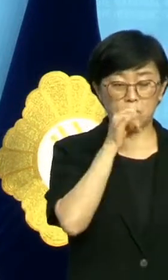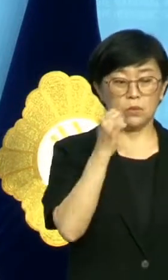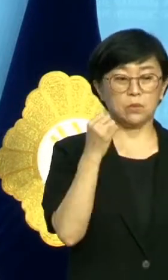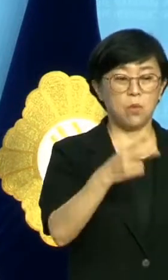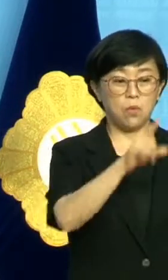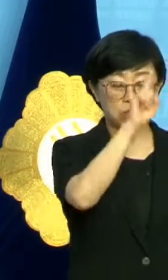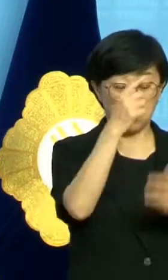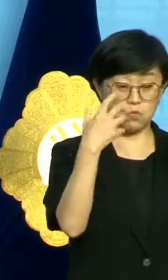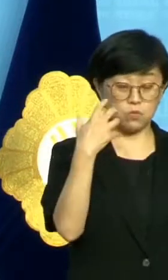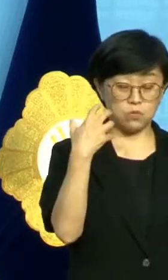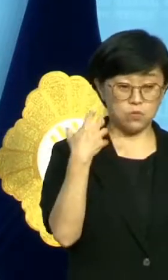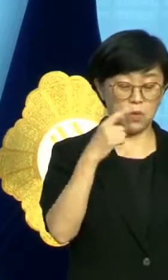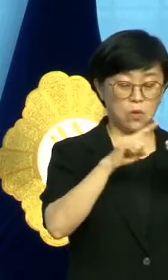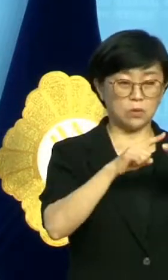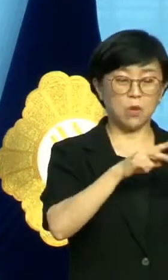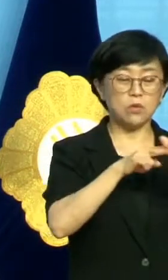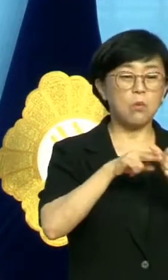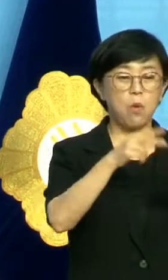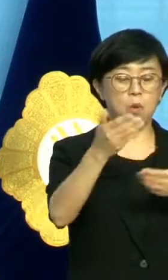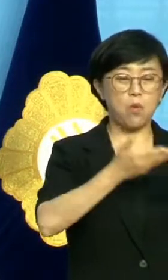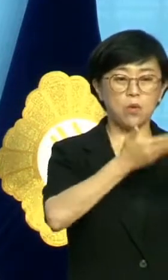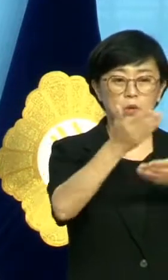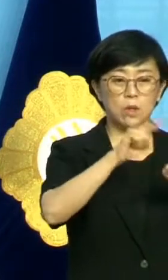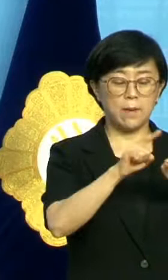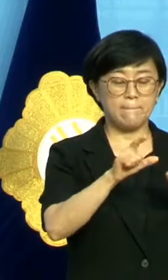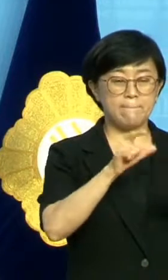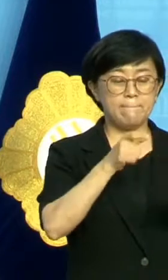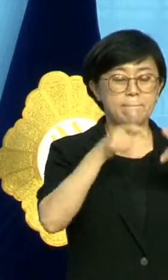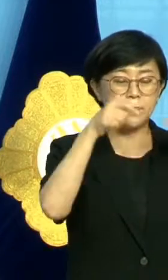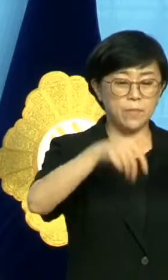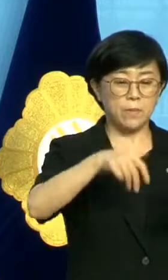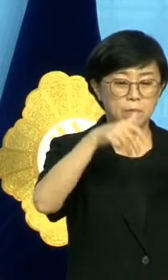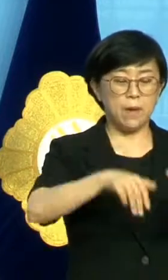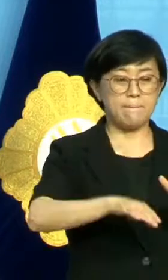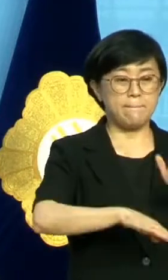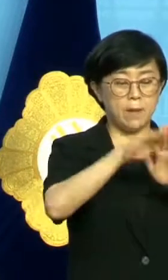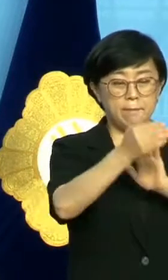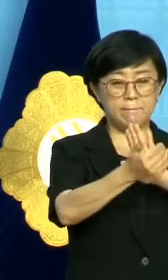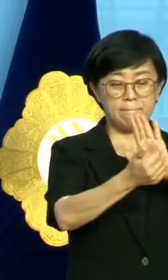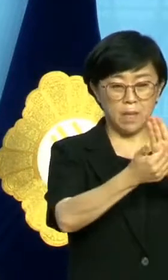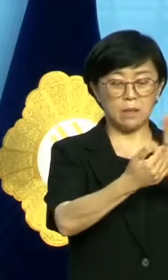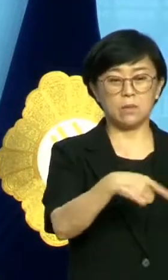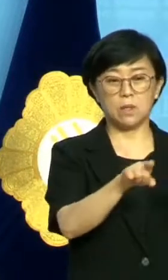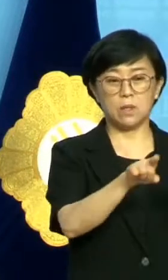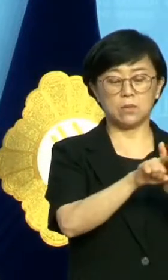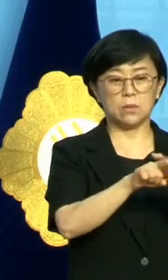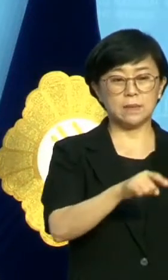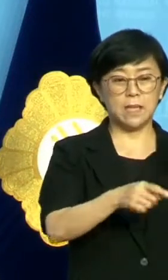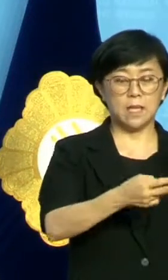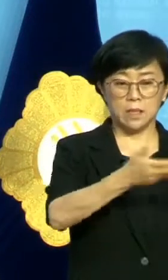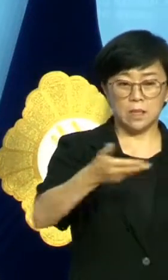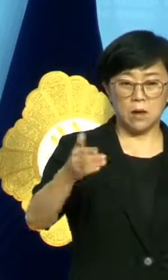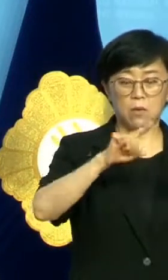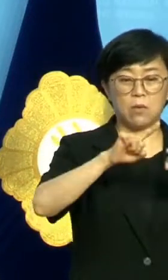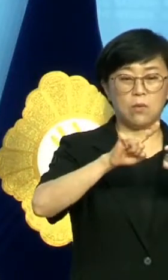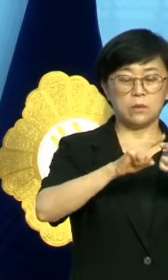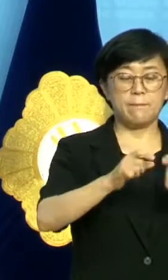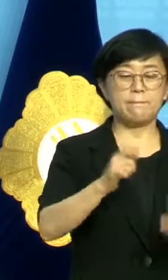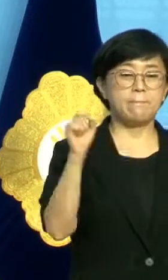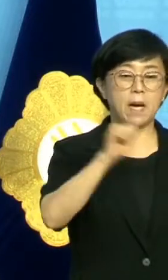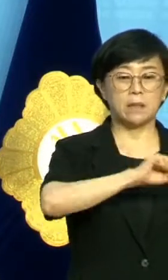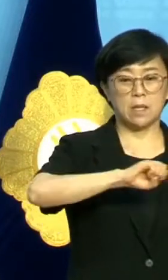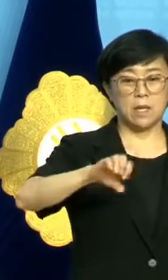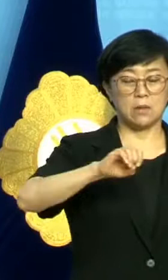정보 공유로 된 방류로 인한 침수 예상 시나리오 정확성 제고 4대강 보에 조속한 개방으로